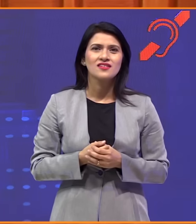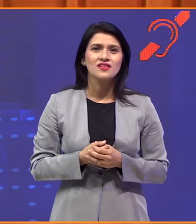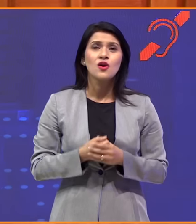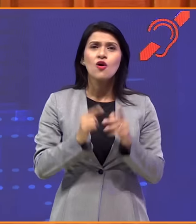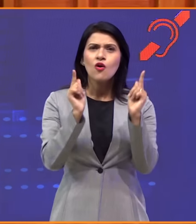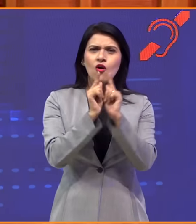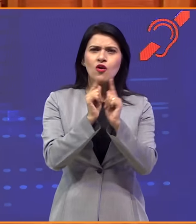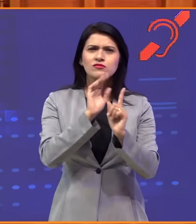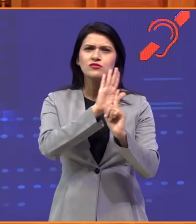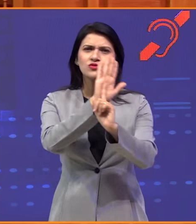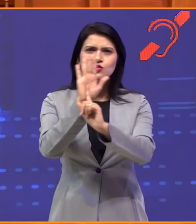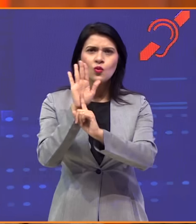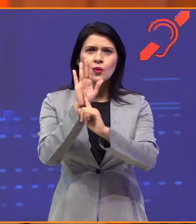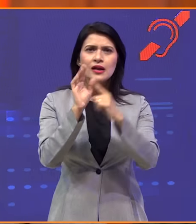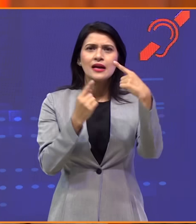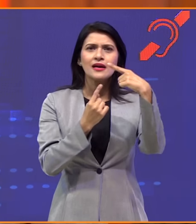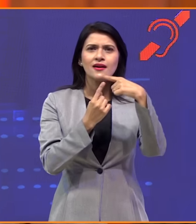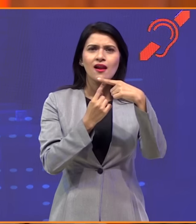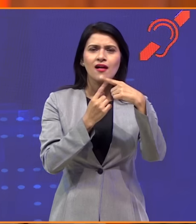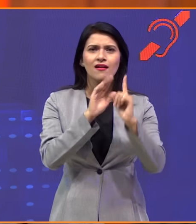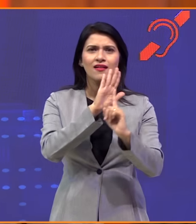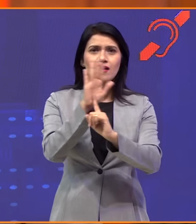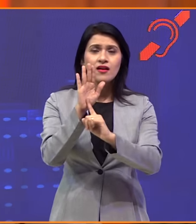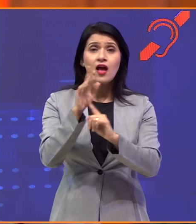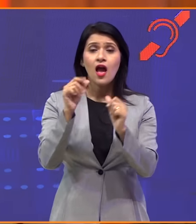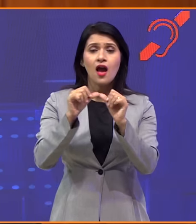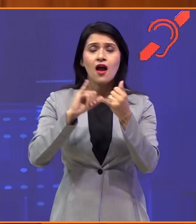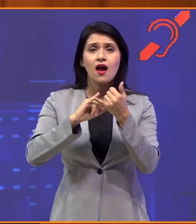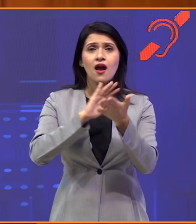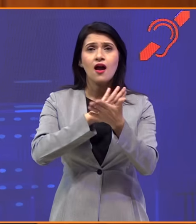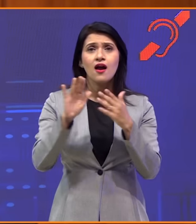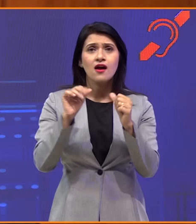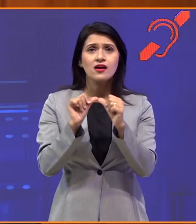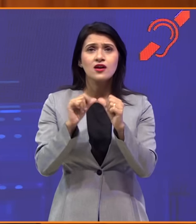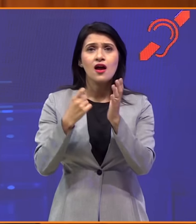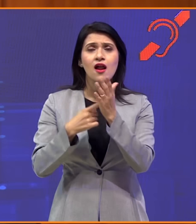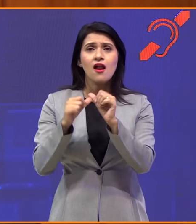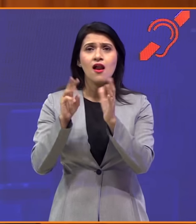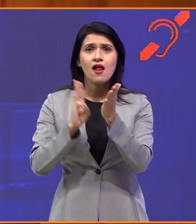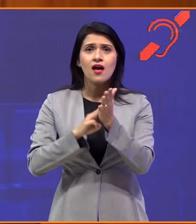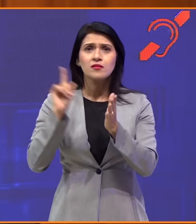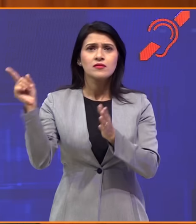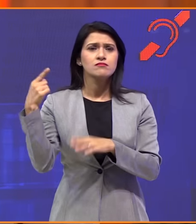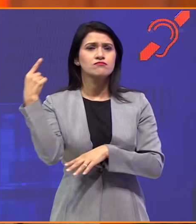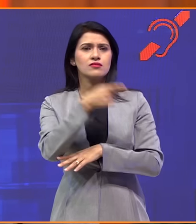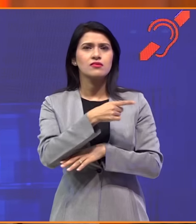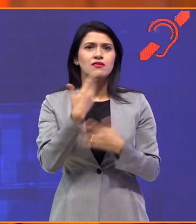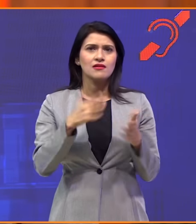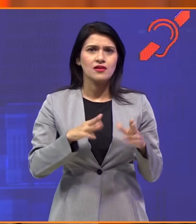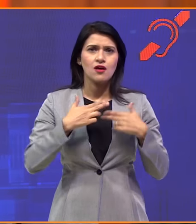कंट्रोवर्सी हो गई आसाराम बापू के लोगों ने केस कर दिया पता नहीं क्यों केस किया हमने तो कोई नाम ही नहीं लिया